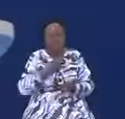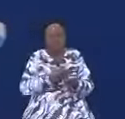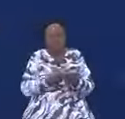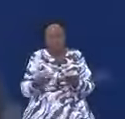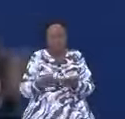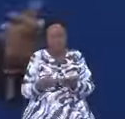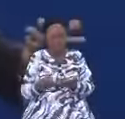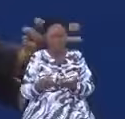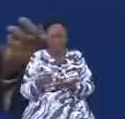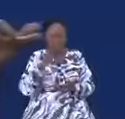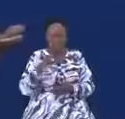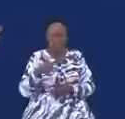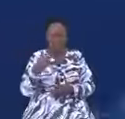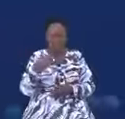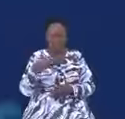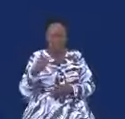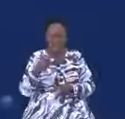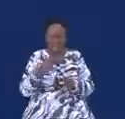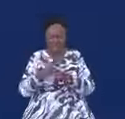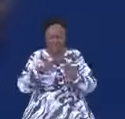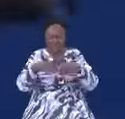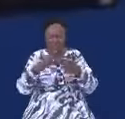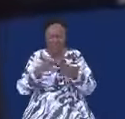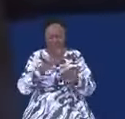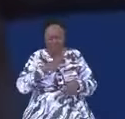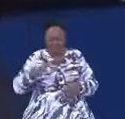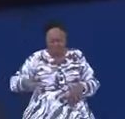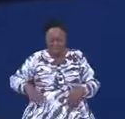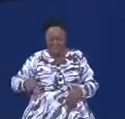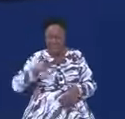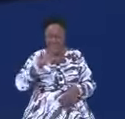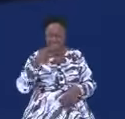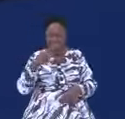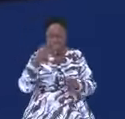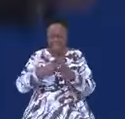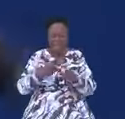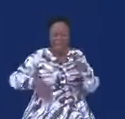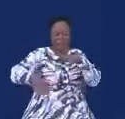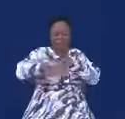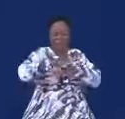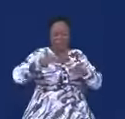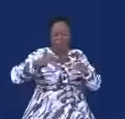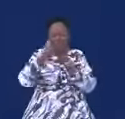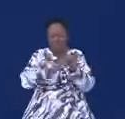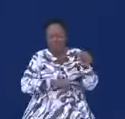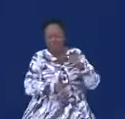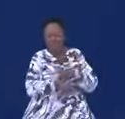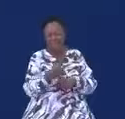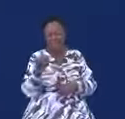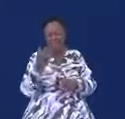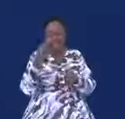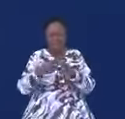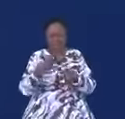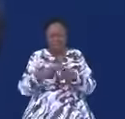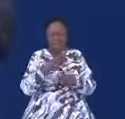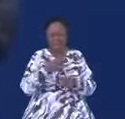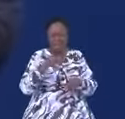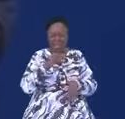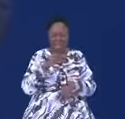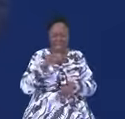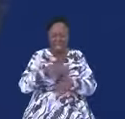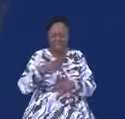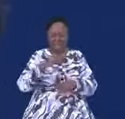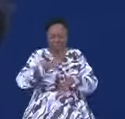quête de la crise tant au nom au dessus de toulon et à la mention du nom de jésus tout